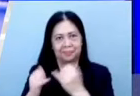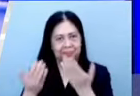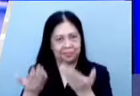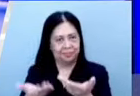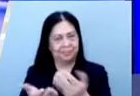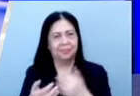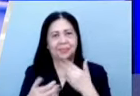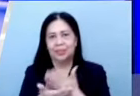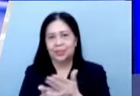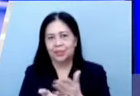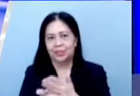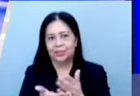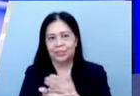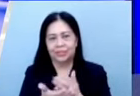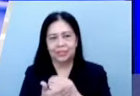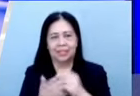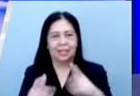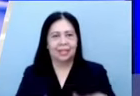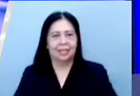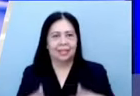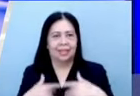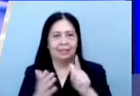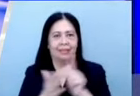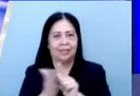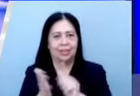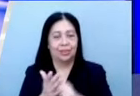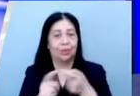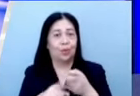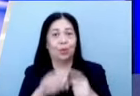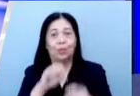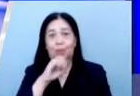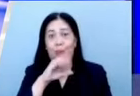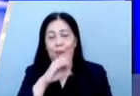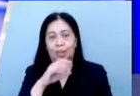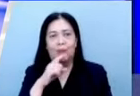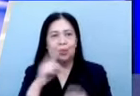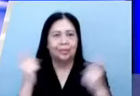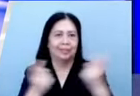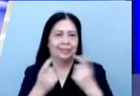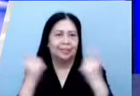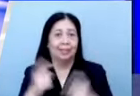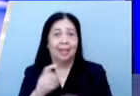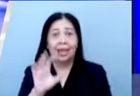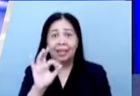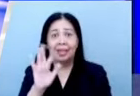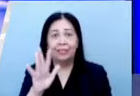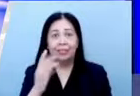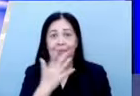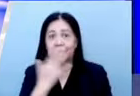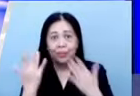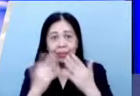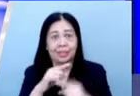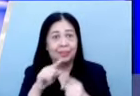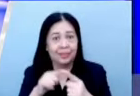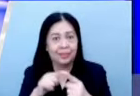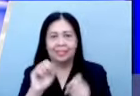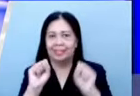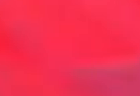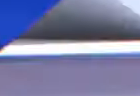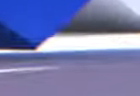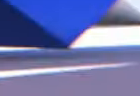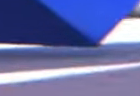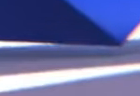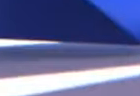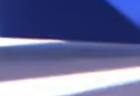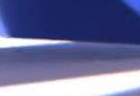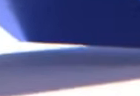pa ng life lessons mula sa kanyang Lola Francisca na magdiriwang ng 95th birthday sa Sabado. Yan ang chika ni Nelson